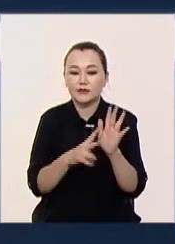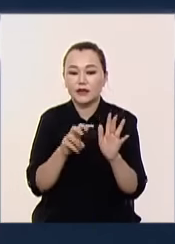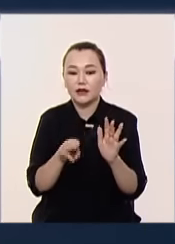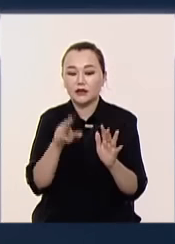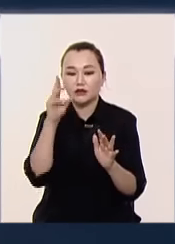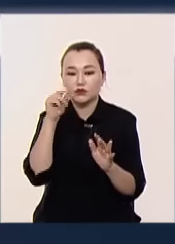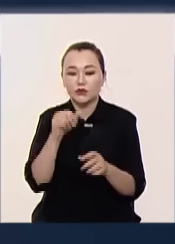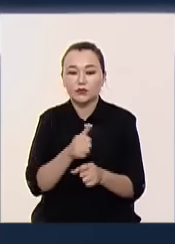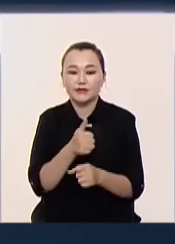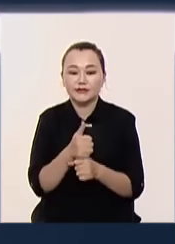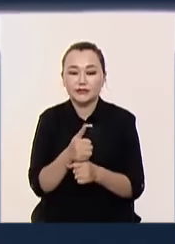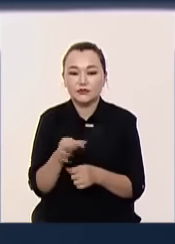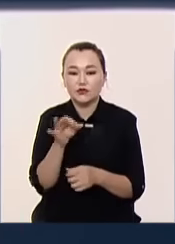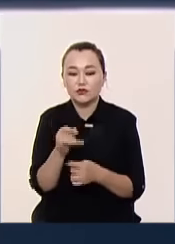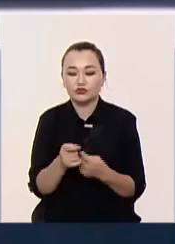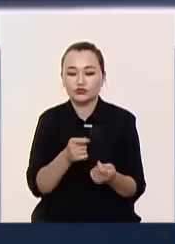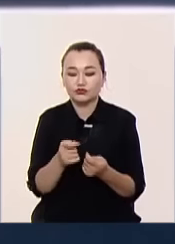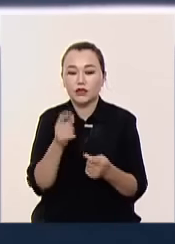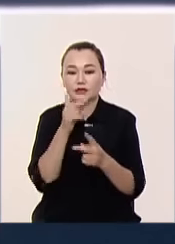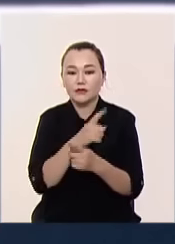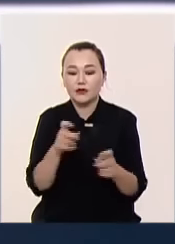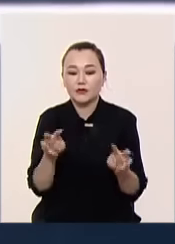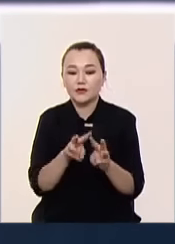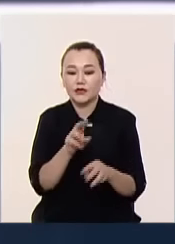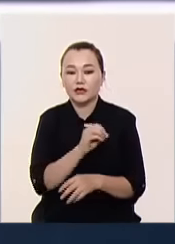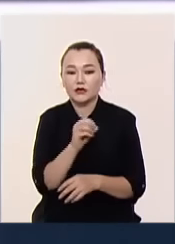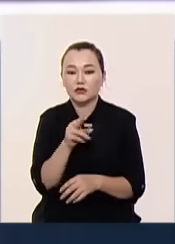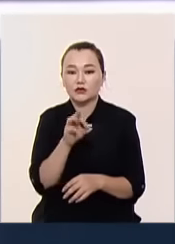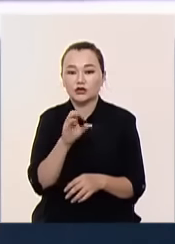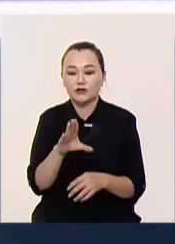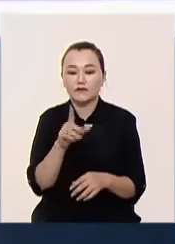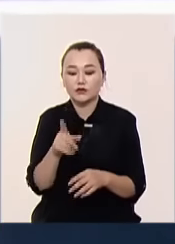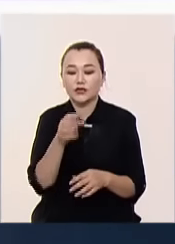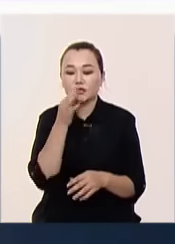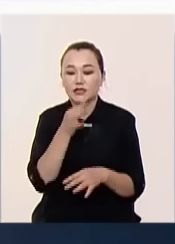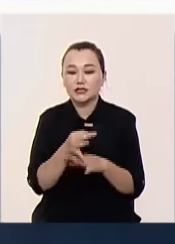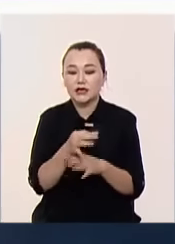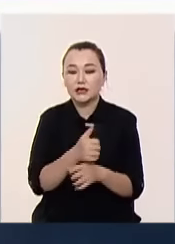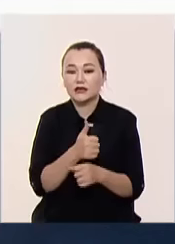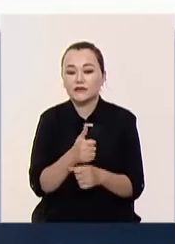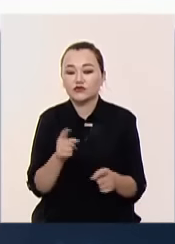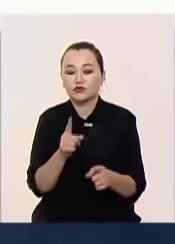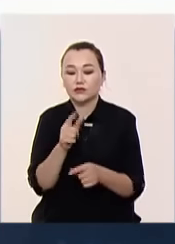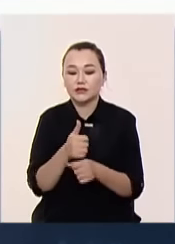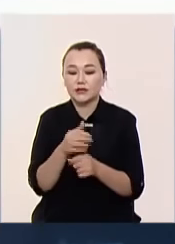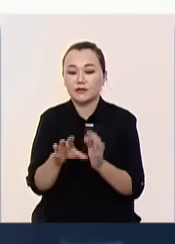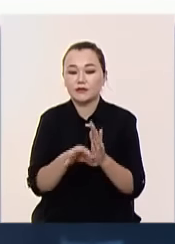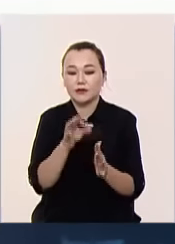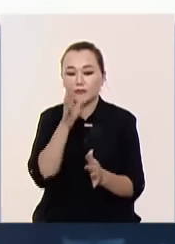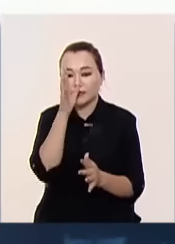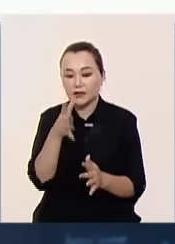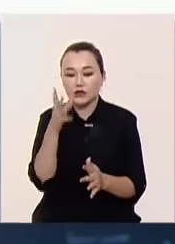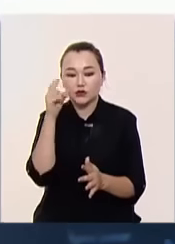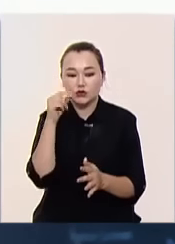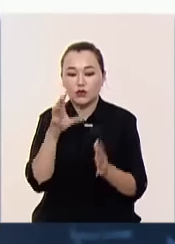сроке президентства, сообщил спикер Мажилиса парламента Ерлан Кошанов. Он подчеркнул, что сейчас президент изберется на 5-летний срок,